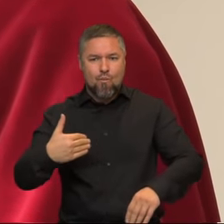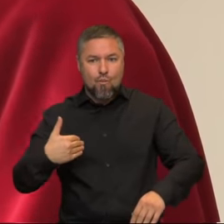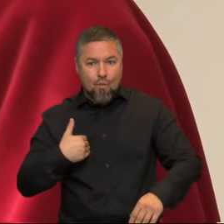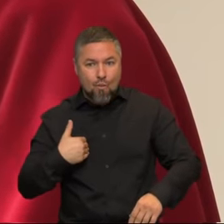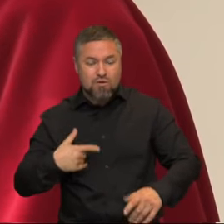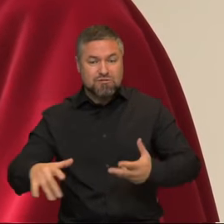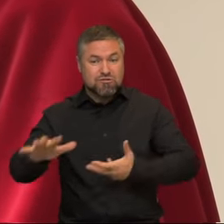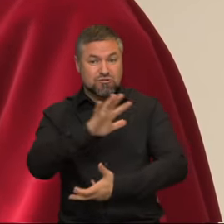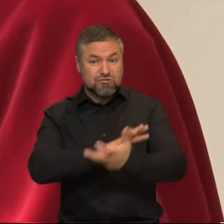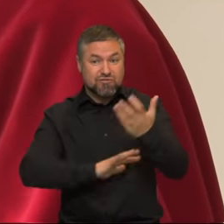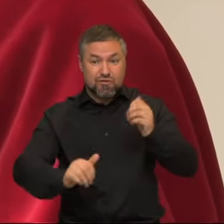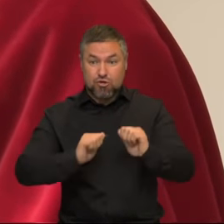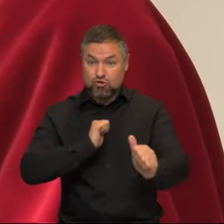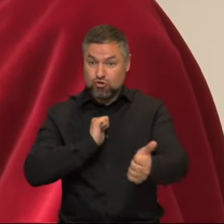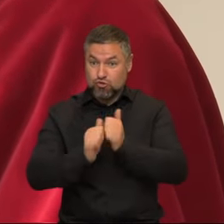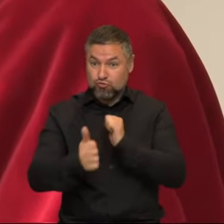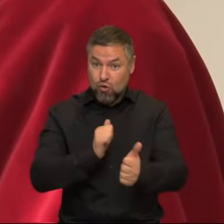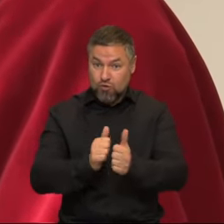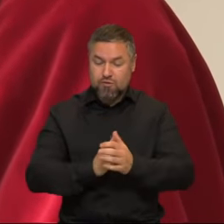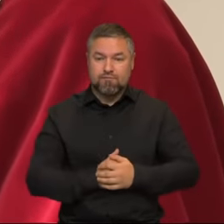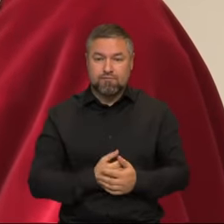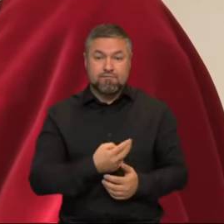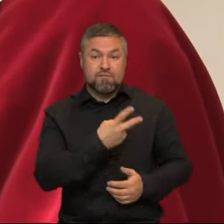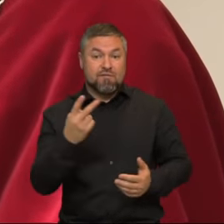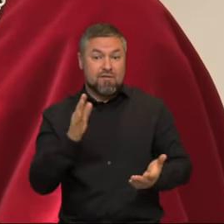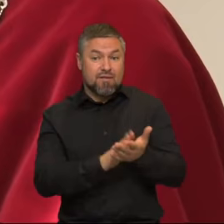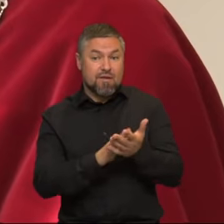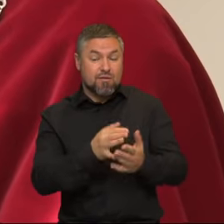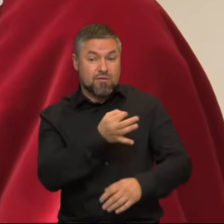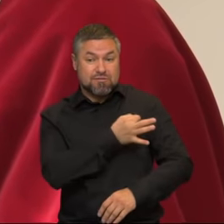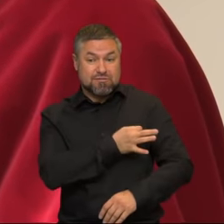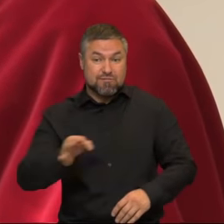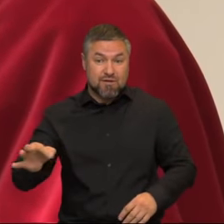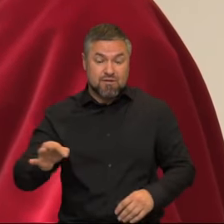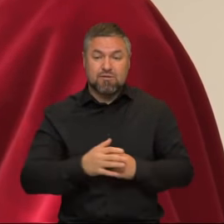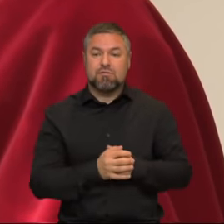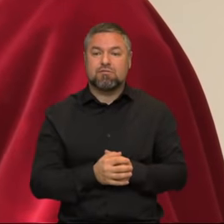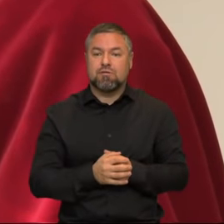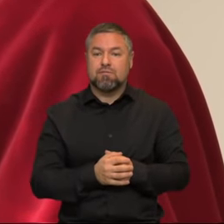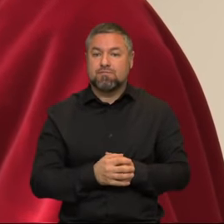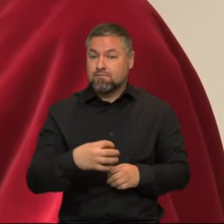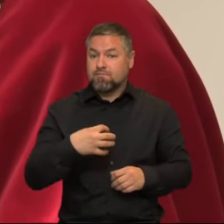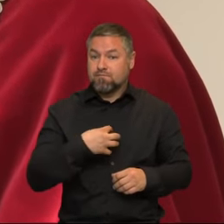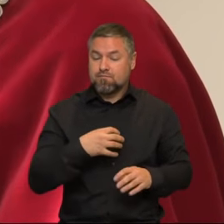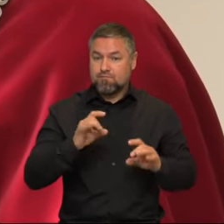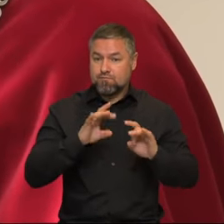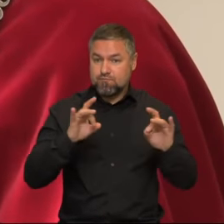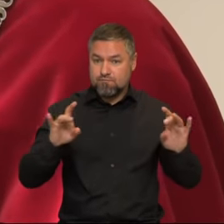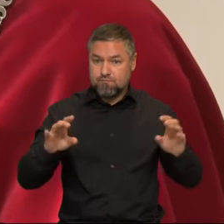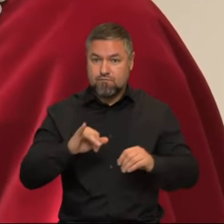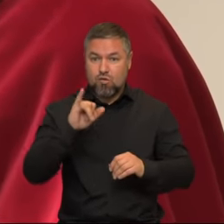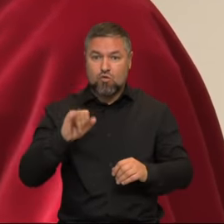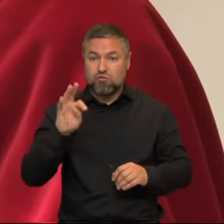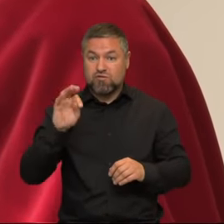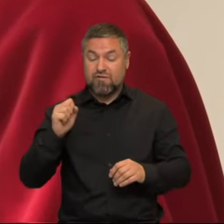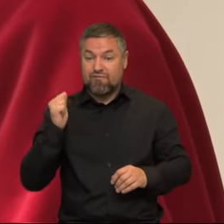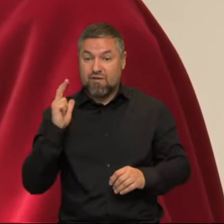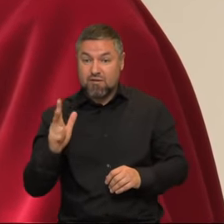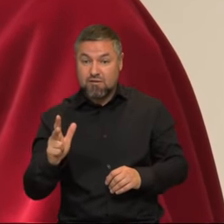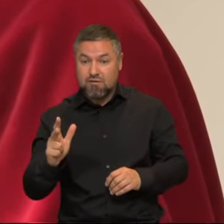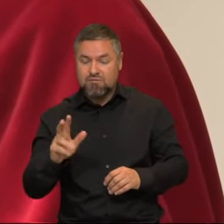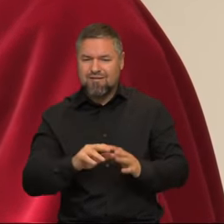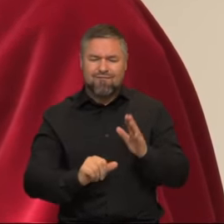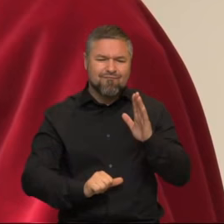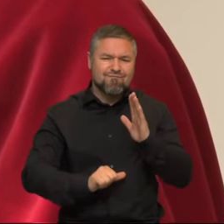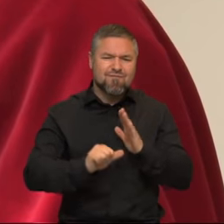oraz światowego sportu. Dwie nagrody specjalne Jego Magnificencji Rektora, profesora Krzysztofa Jóźwika,